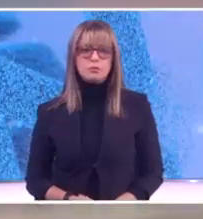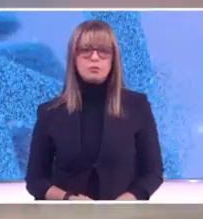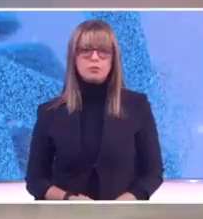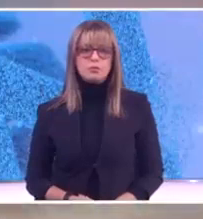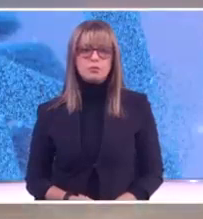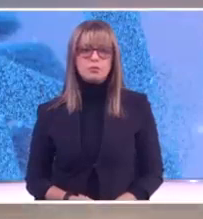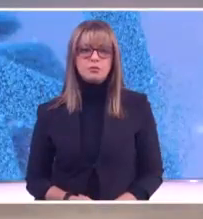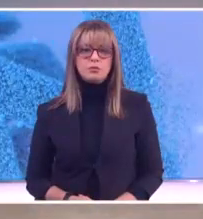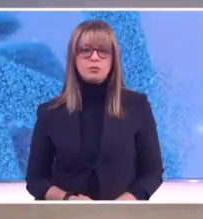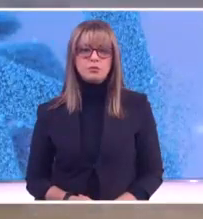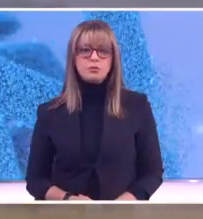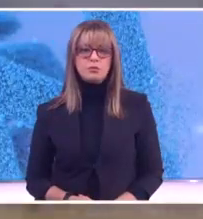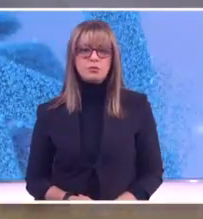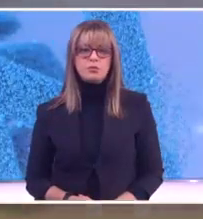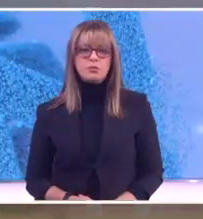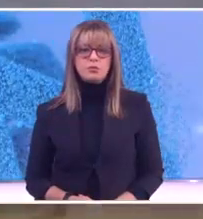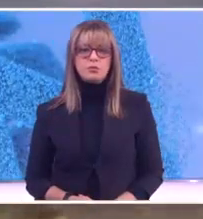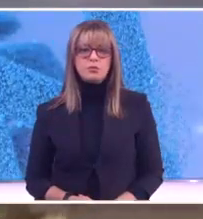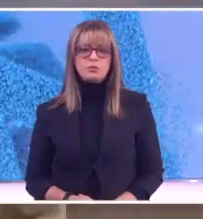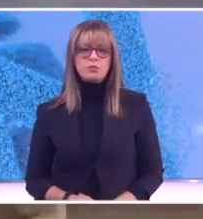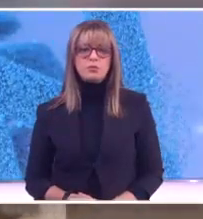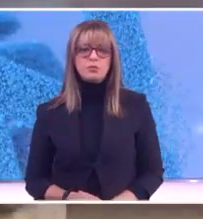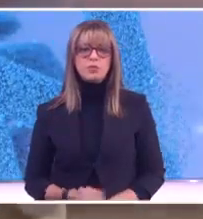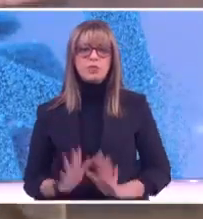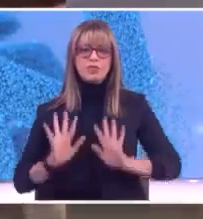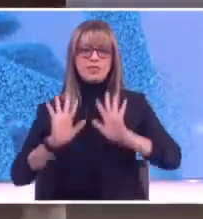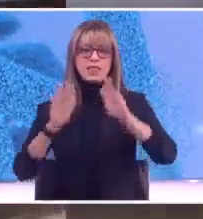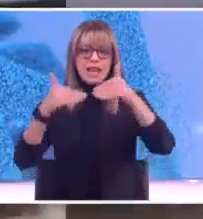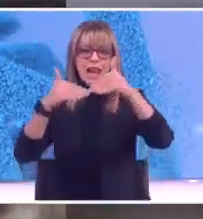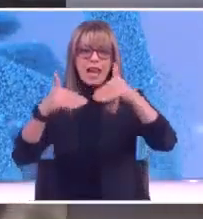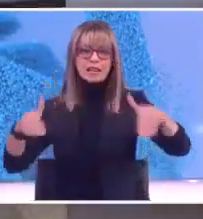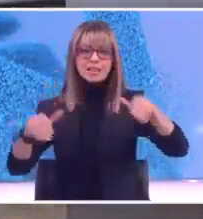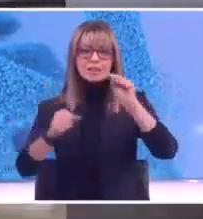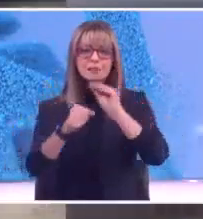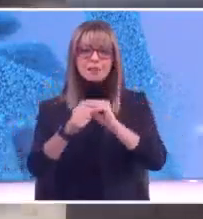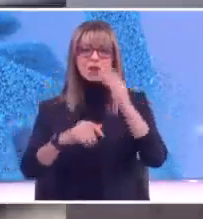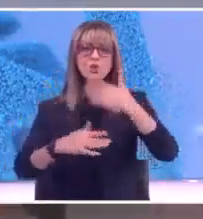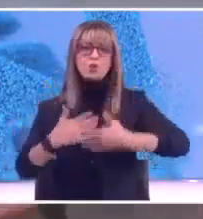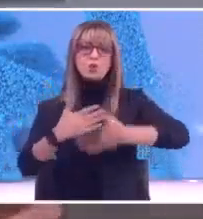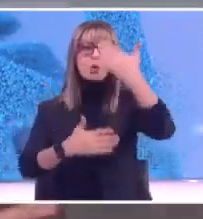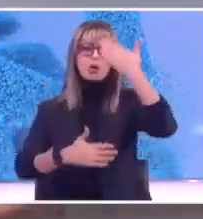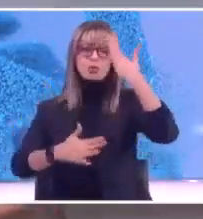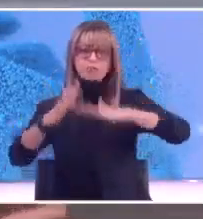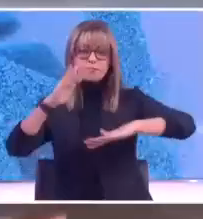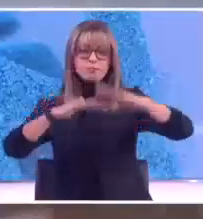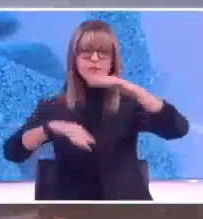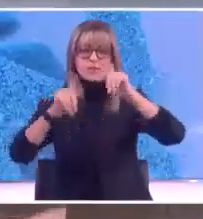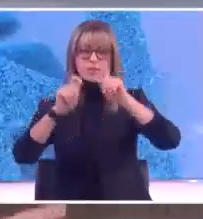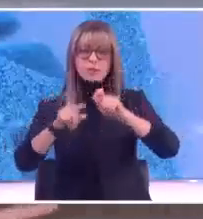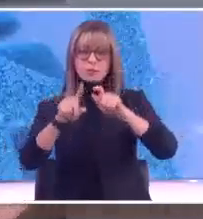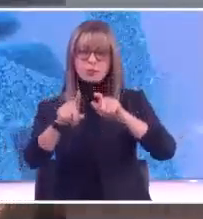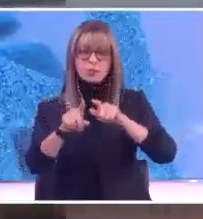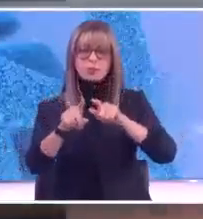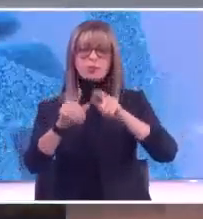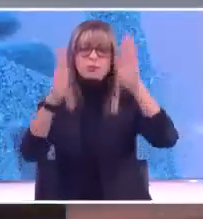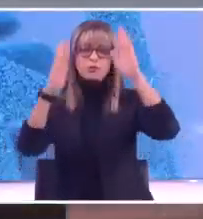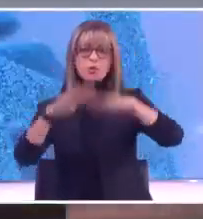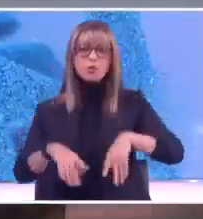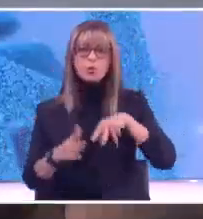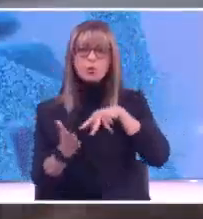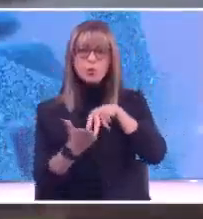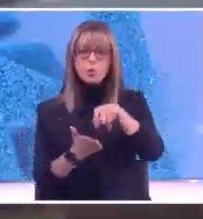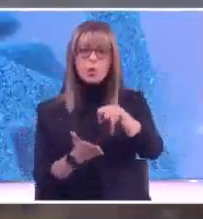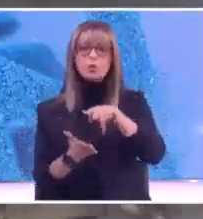Eyvah, eyvah, eyvah, eyvah. Taşkınları önlemek için istinat duvarı yapılan yol çöktü. O sırada yolda yürüyen bir kişi son